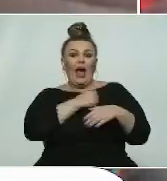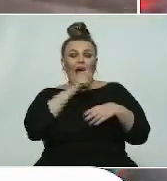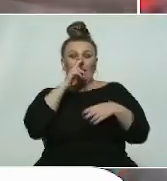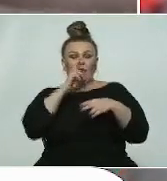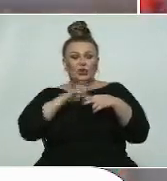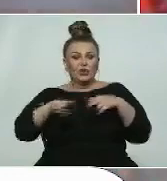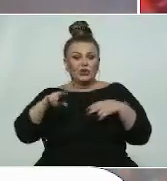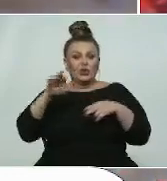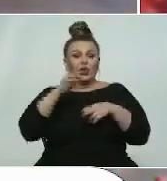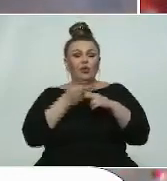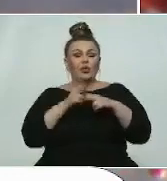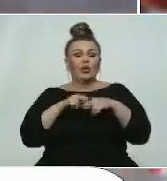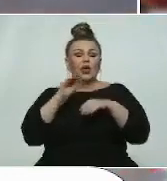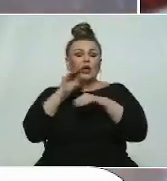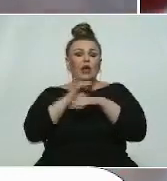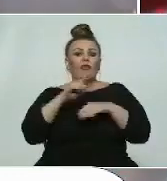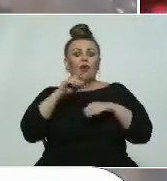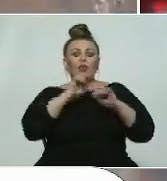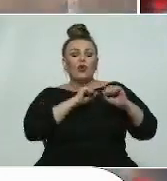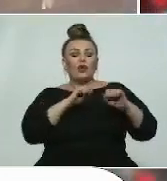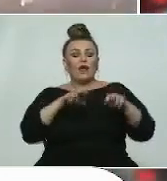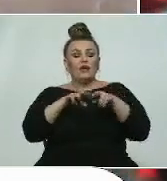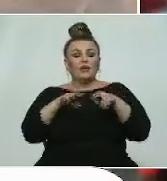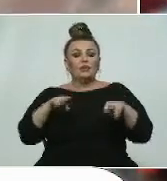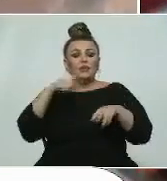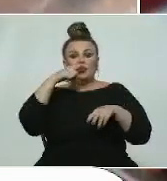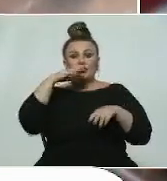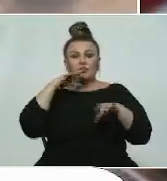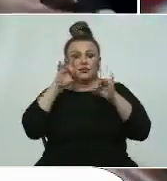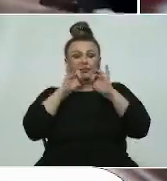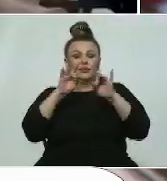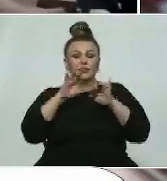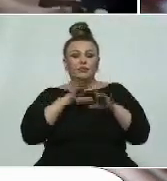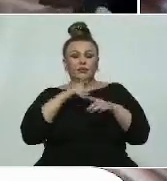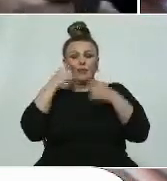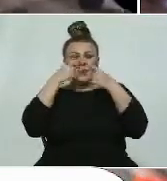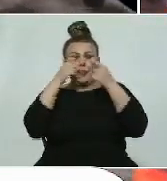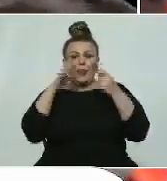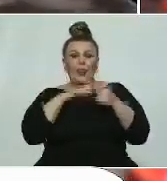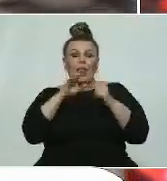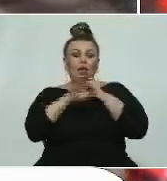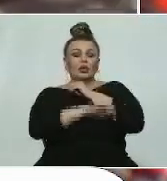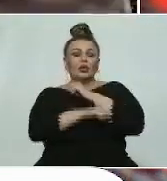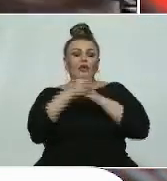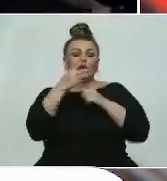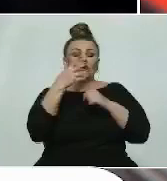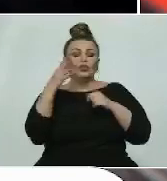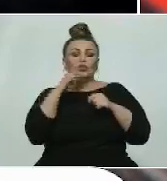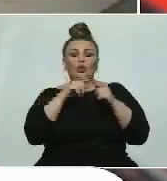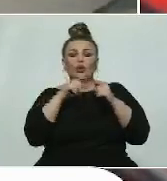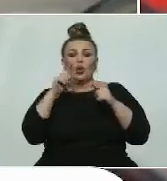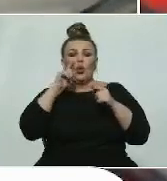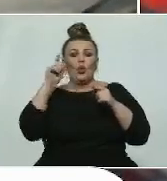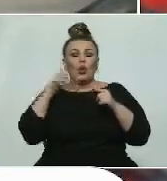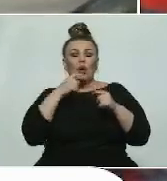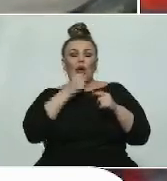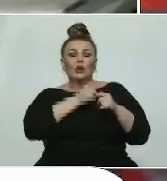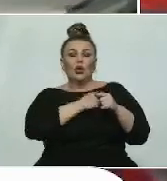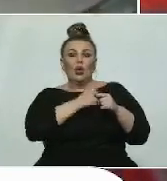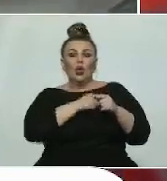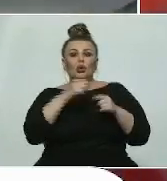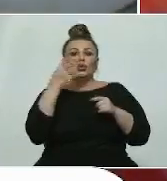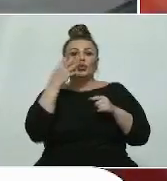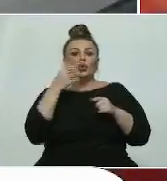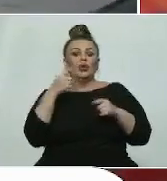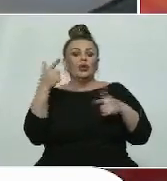itirib. Bundan əlavə Rusiya Müdafiə Nazirliyinin bugünkü açıqlamasında o da qeyd olundu ki, son 24 saat ərzində Ukrayna ordusunun